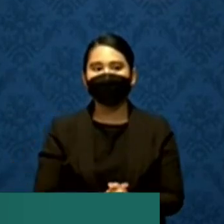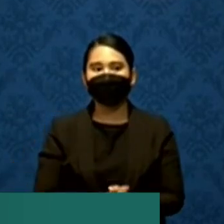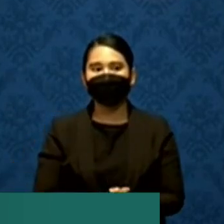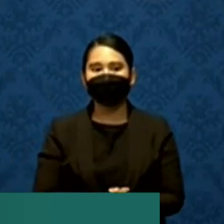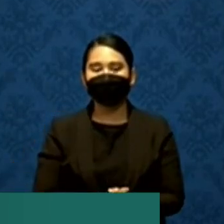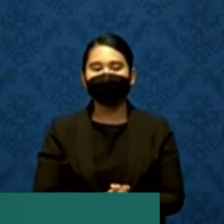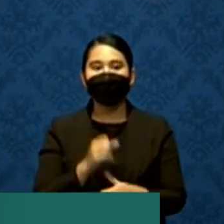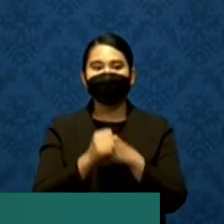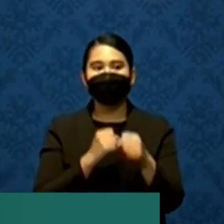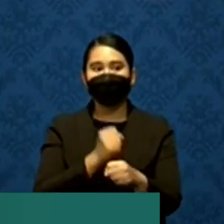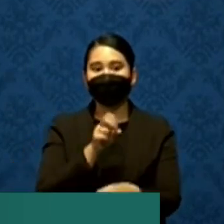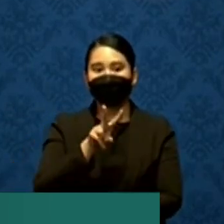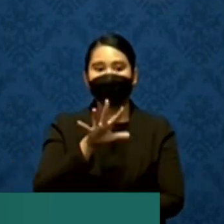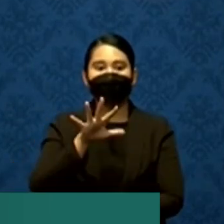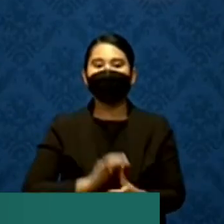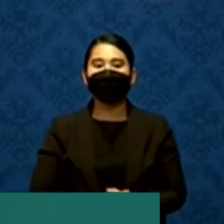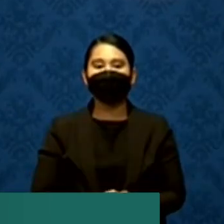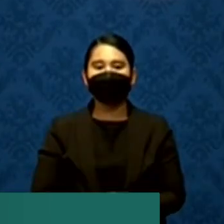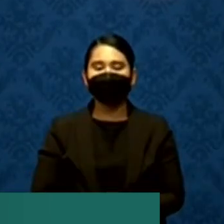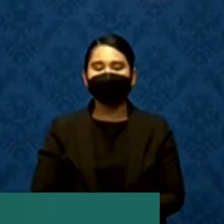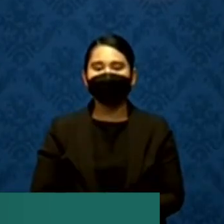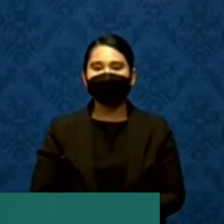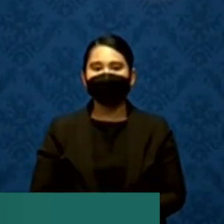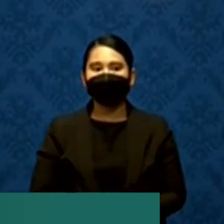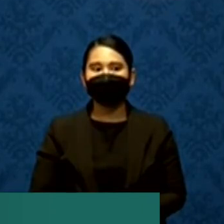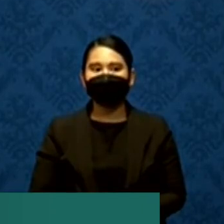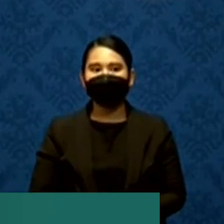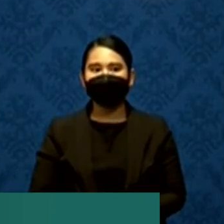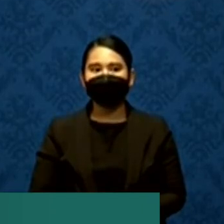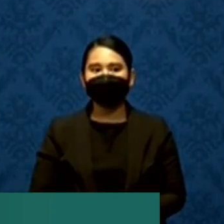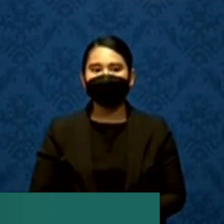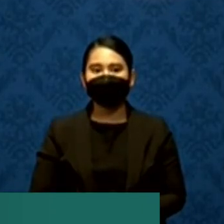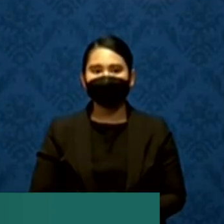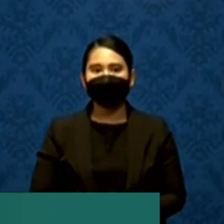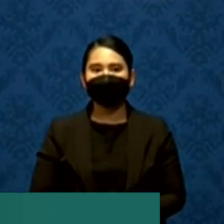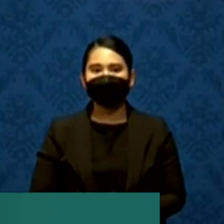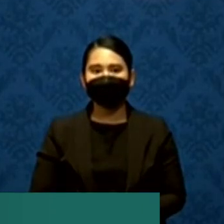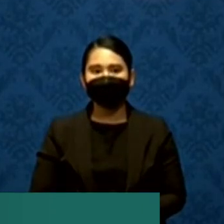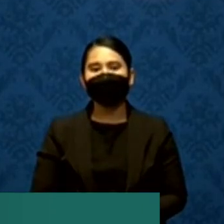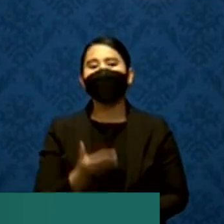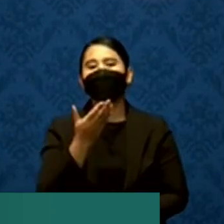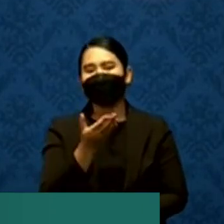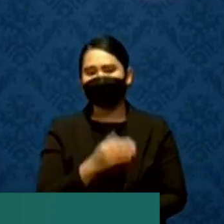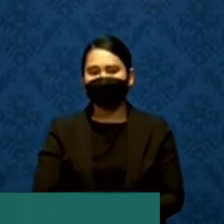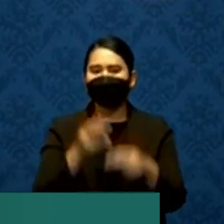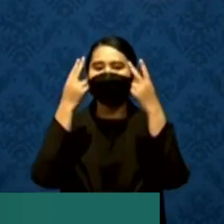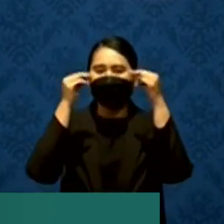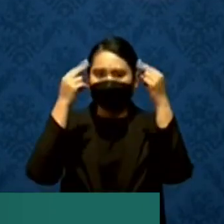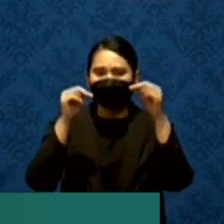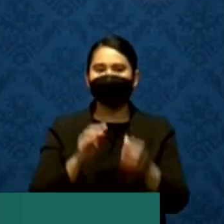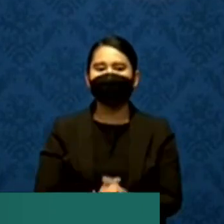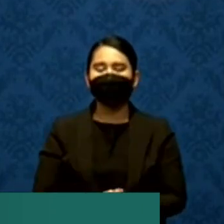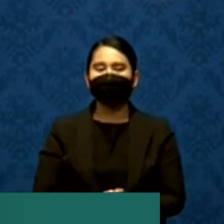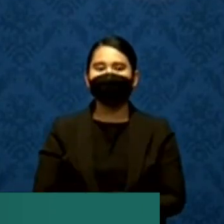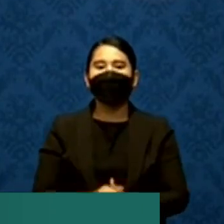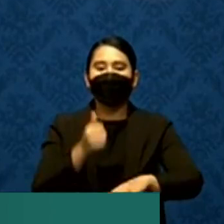งเนี่ยนะครับ 77.9 ล้านเหรียญ US ดอลลาร์นะครับประมาณ